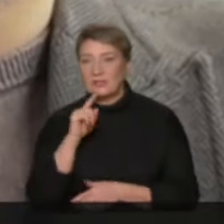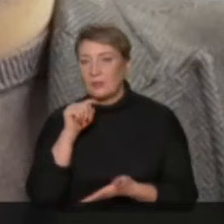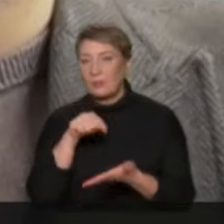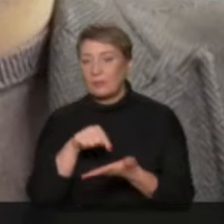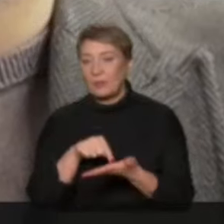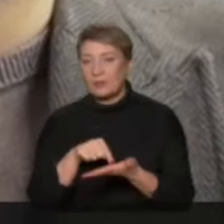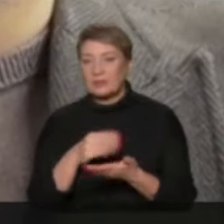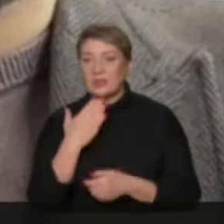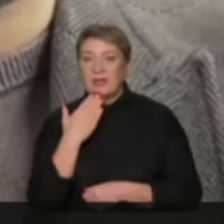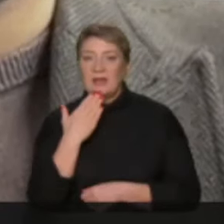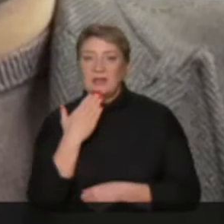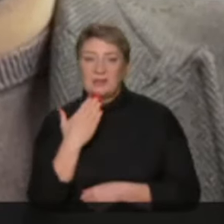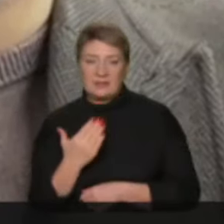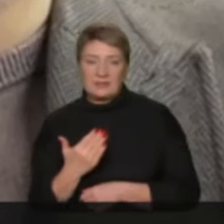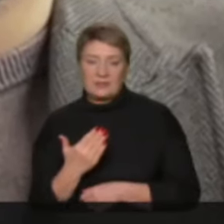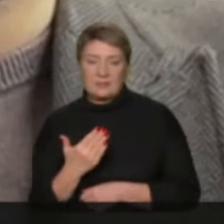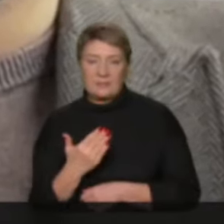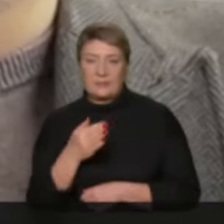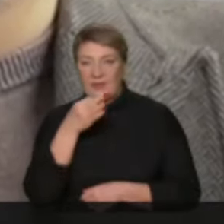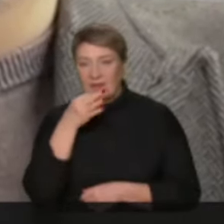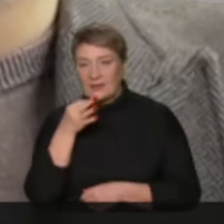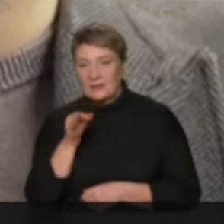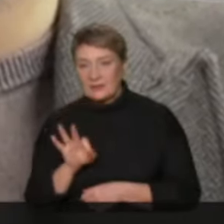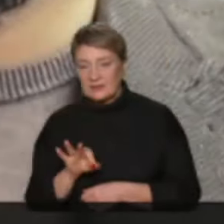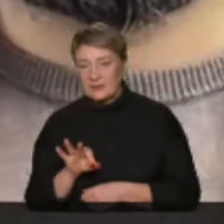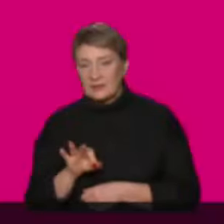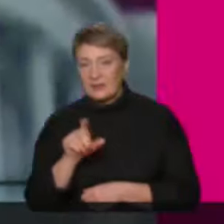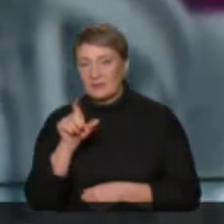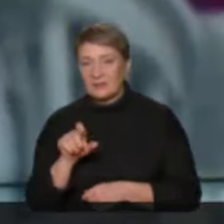дуже дякую. Мазяр Міан, експерт-іраніст, автор телеграм-каналу «Революція в Ірані».